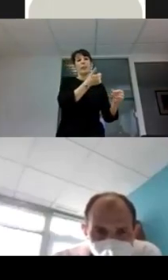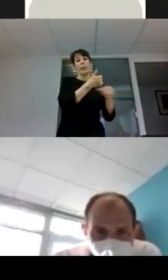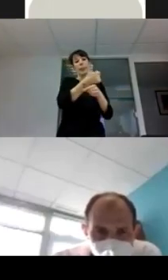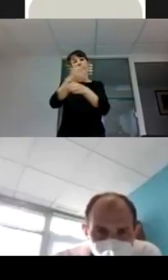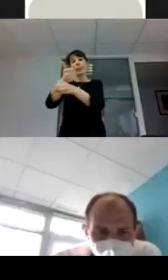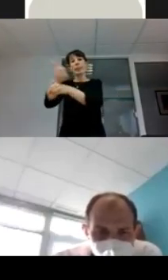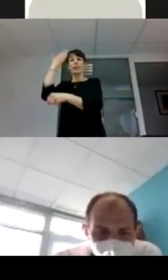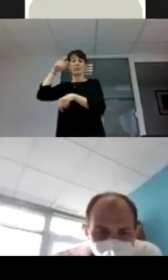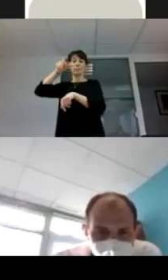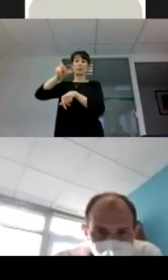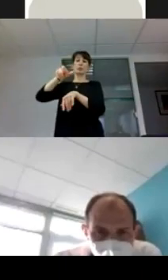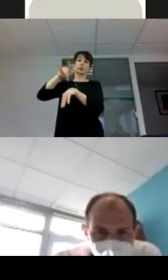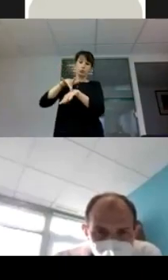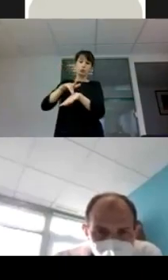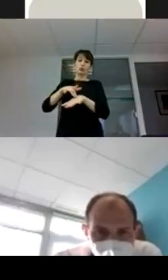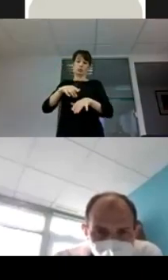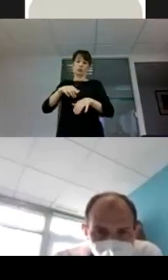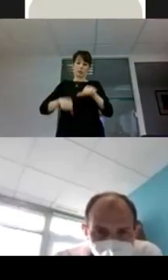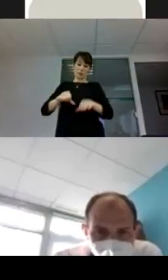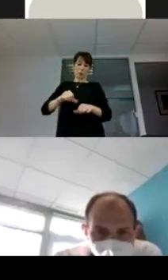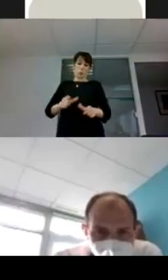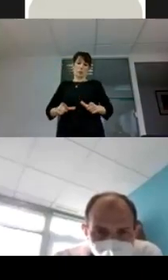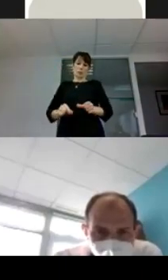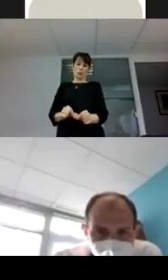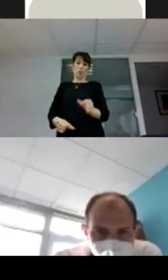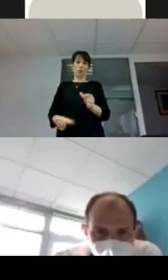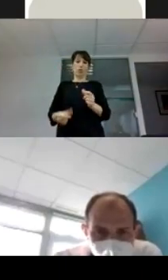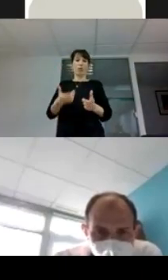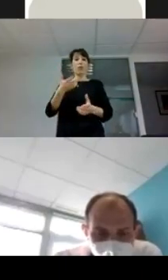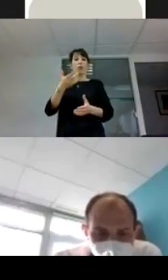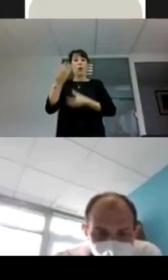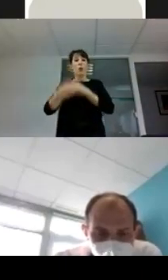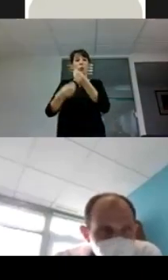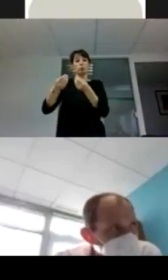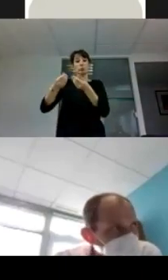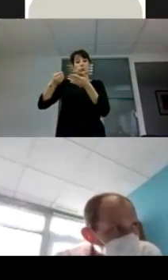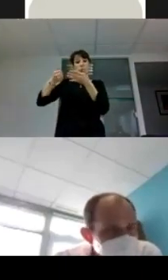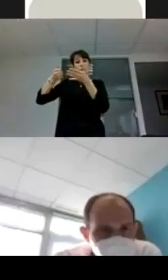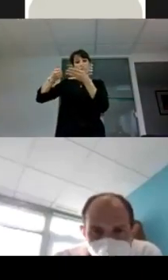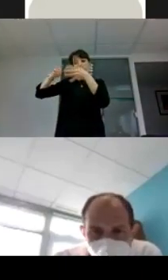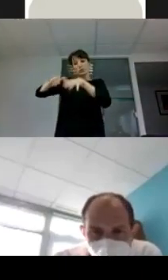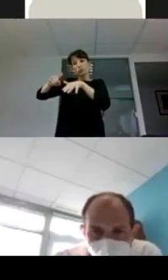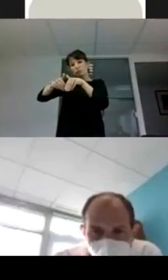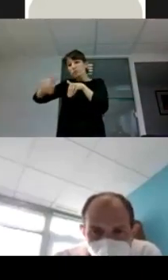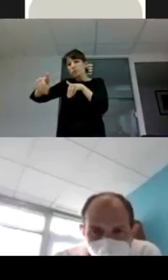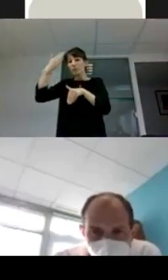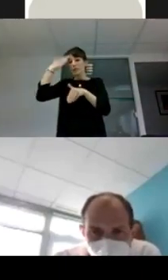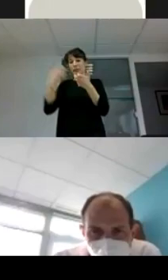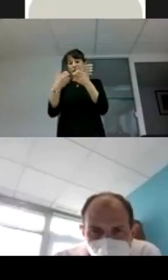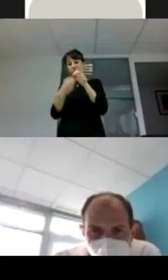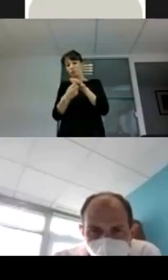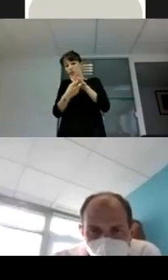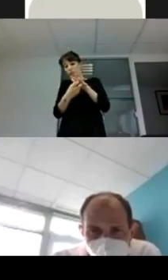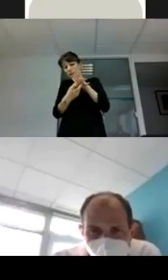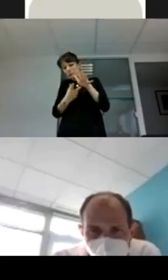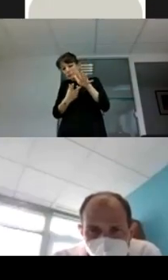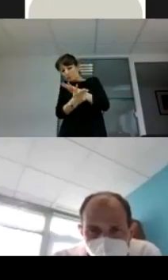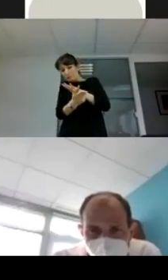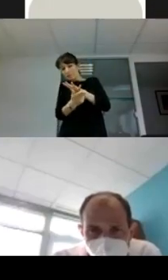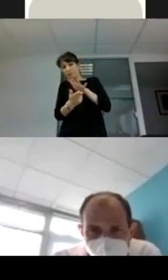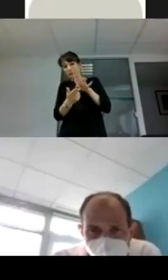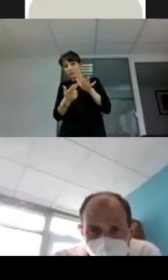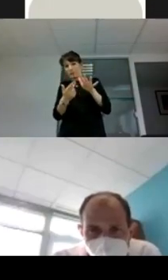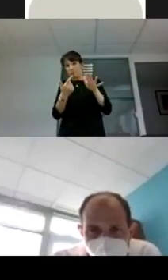dégénérer. À 1 an d'une opération d'un cancer du côlon. Et si la coloscopie initiale au moment de la mise en évidence